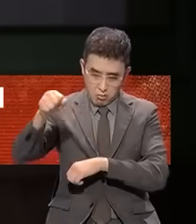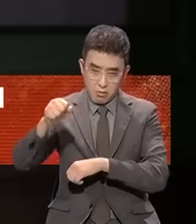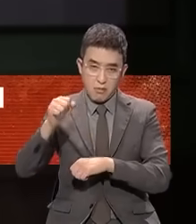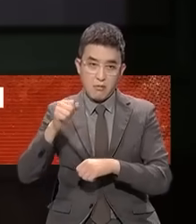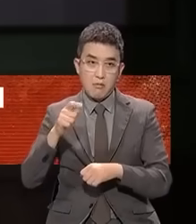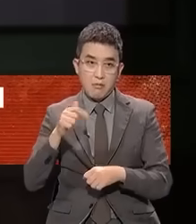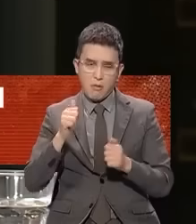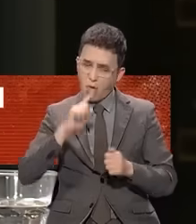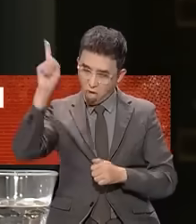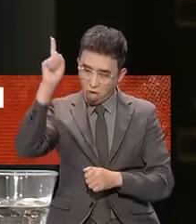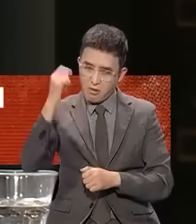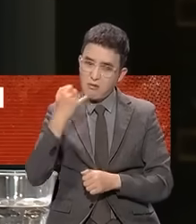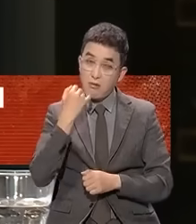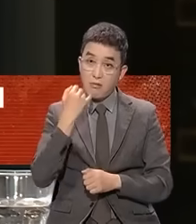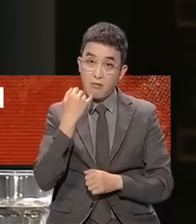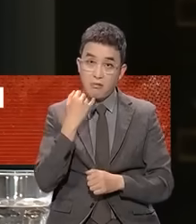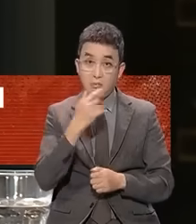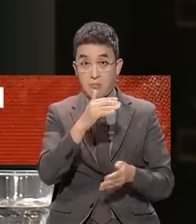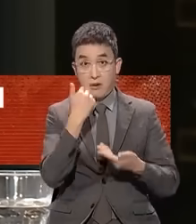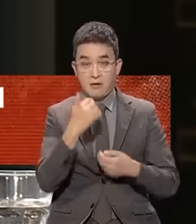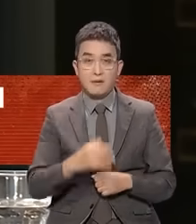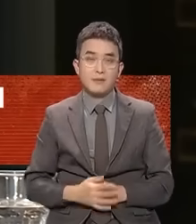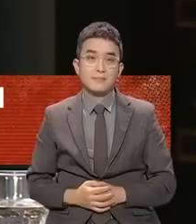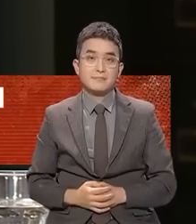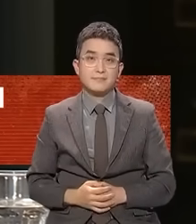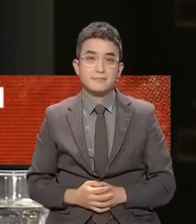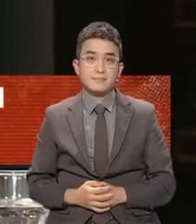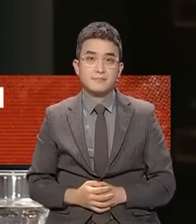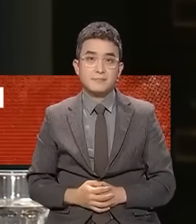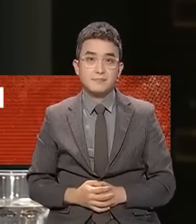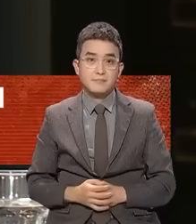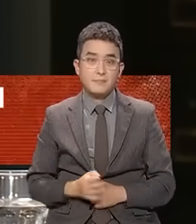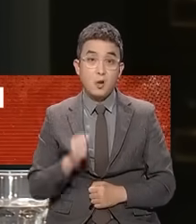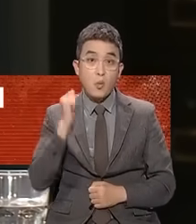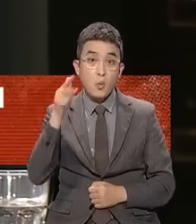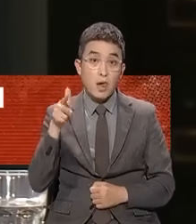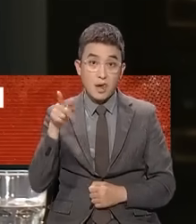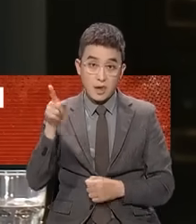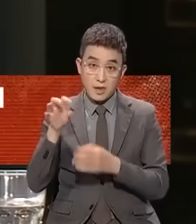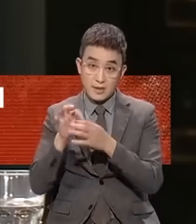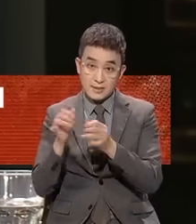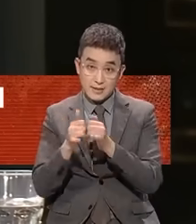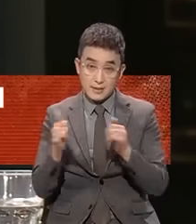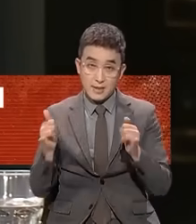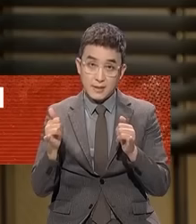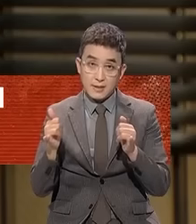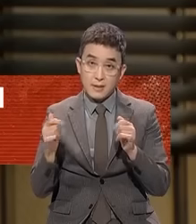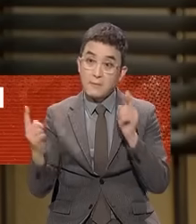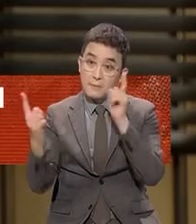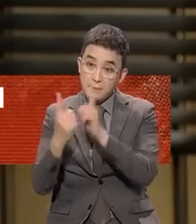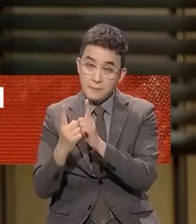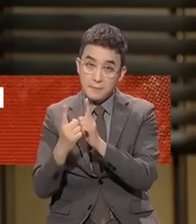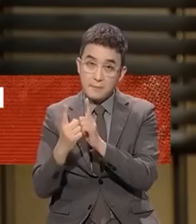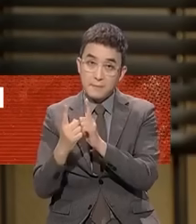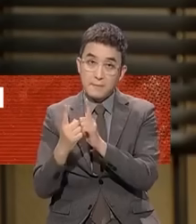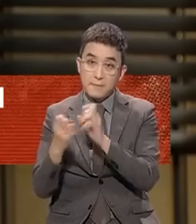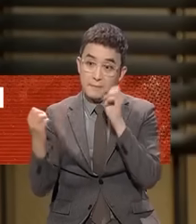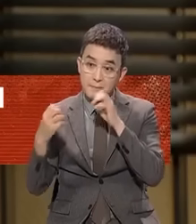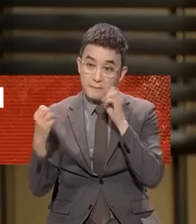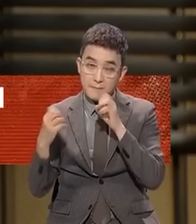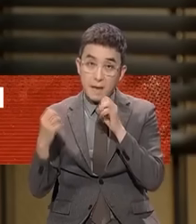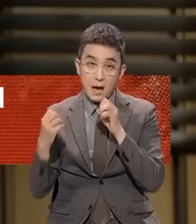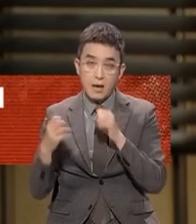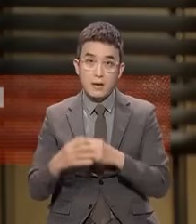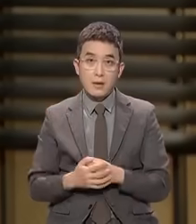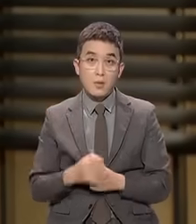합니다. 자, 저희가 호텔 측 입장도 좀 들어봤습니다. 네, 제작진이 연락을 해서 호텔 측 관계자 얘기를 들었는데